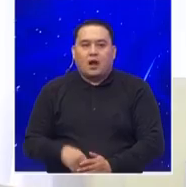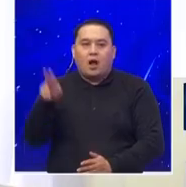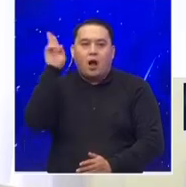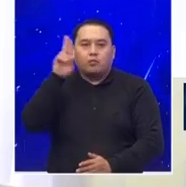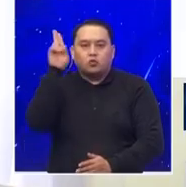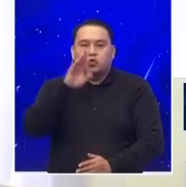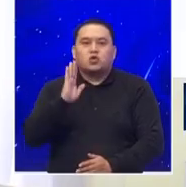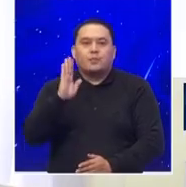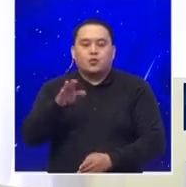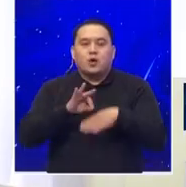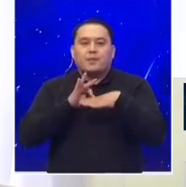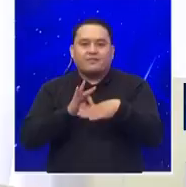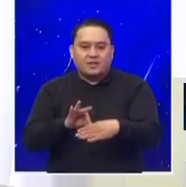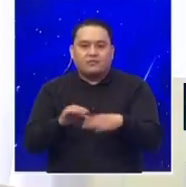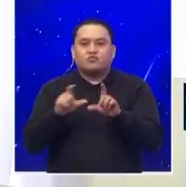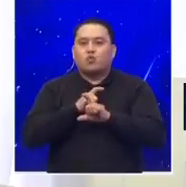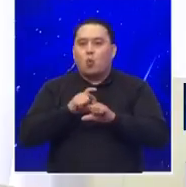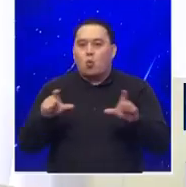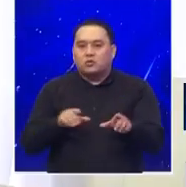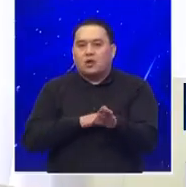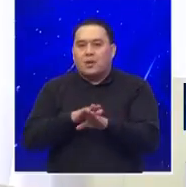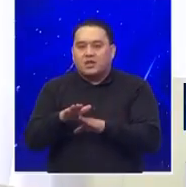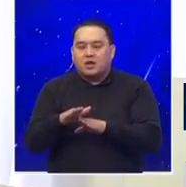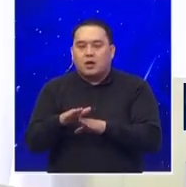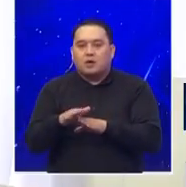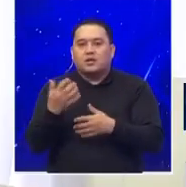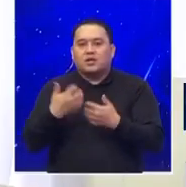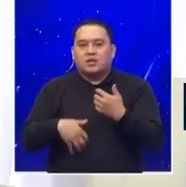Обучение будет проводиться в школах с заполняемостью до